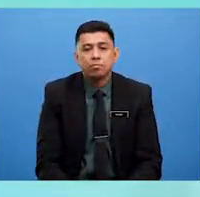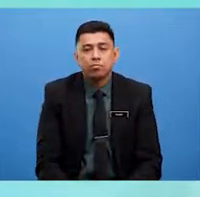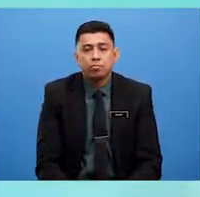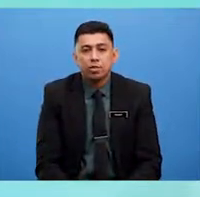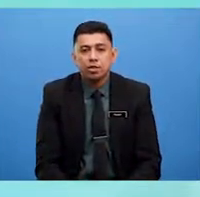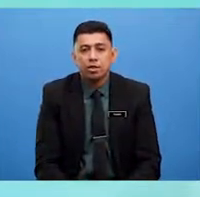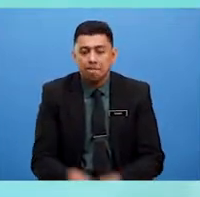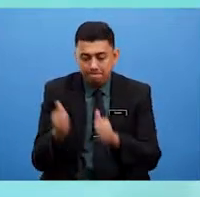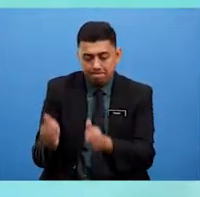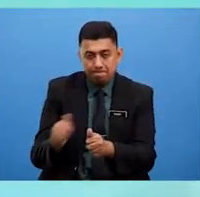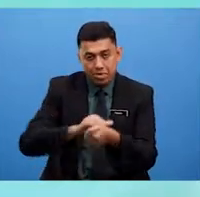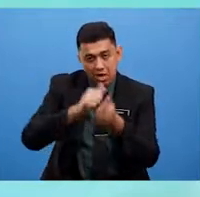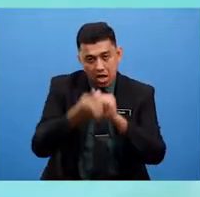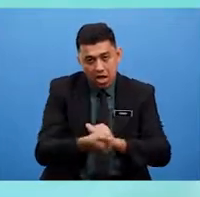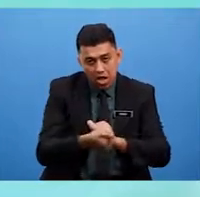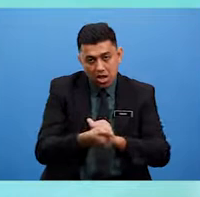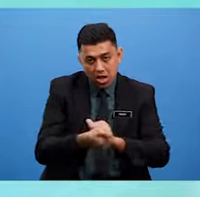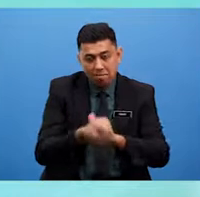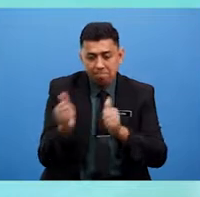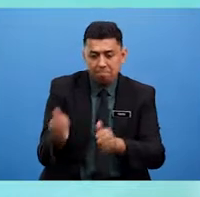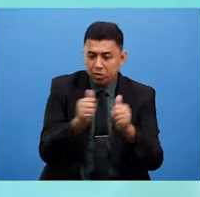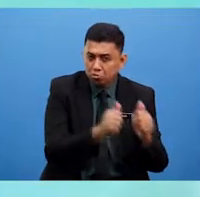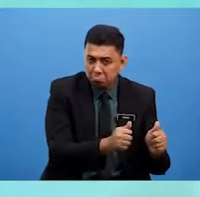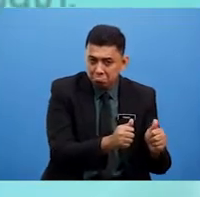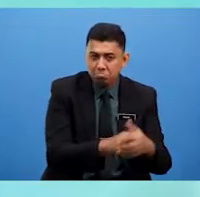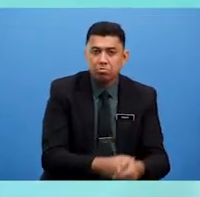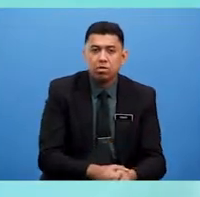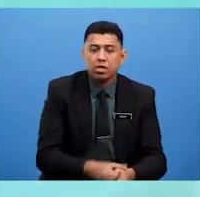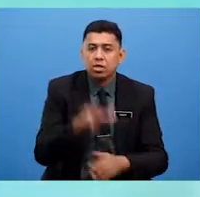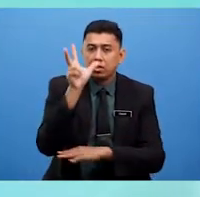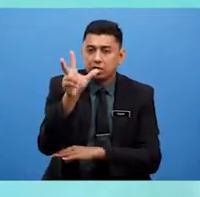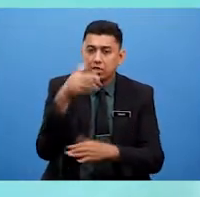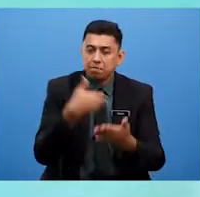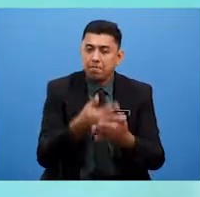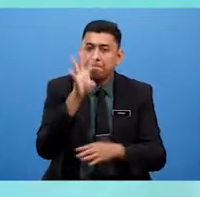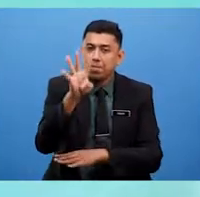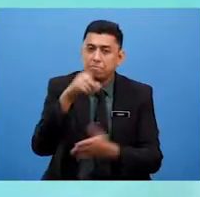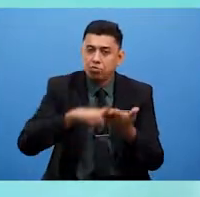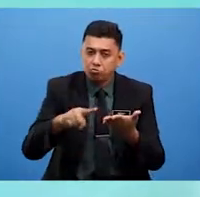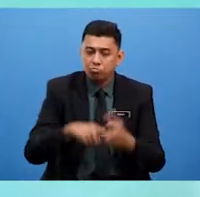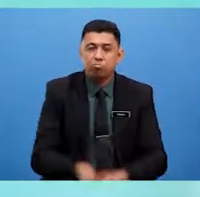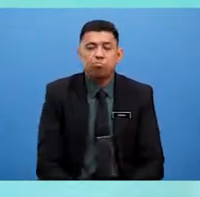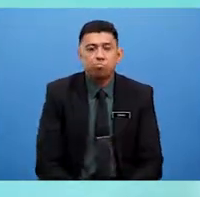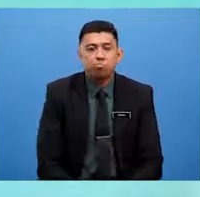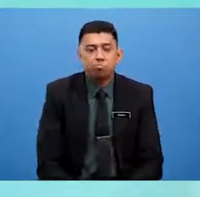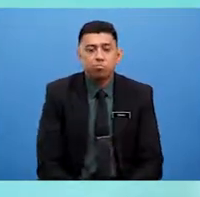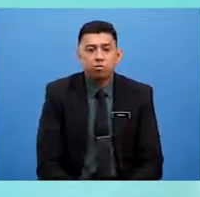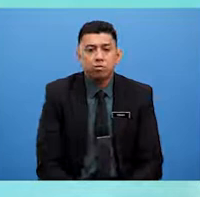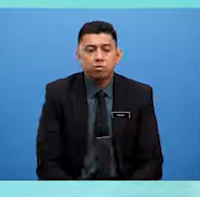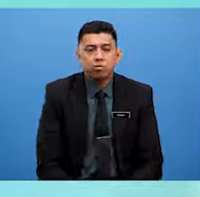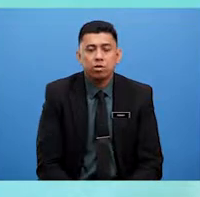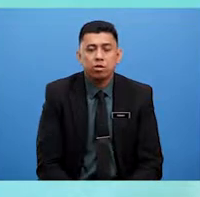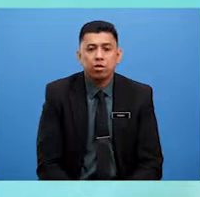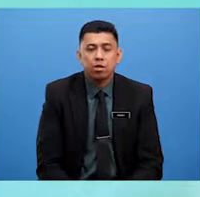fasa peralihan selepas pertandingan dan mengambil masa 3 hingga 4 minggu. Selalunya, fasa